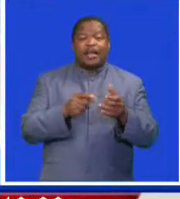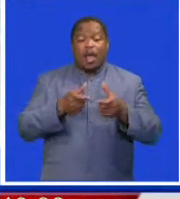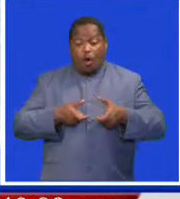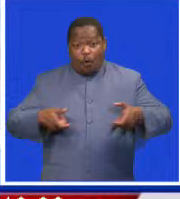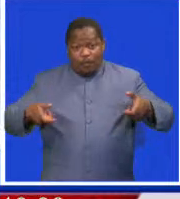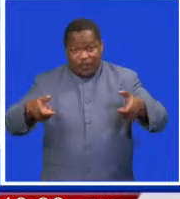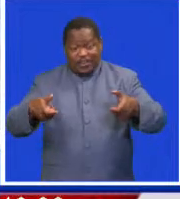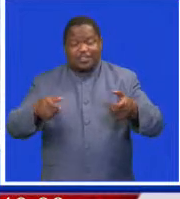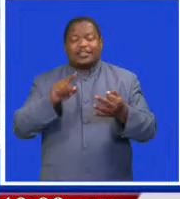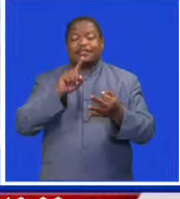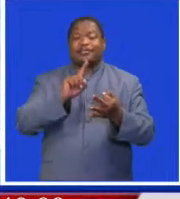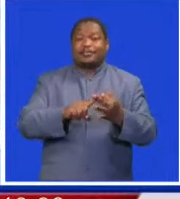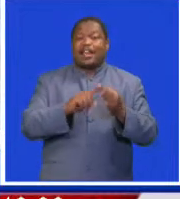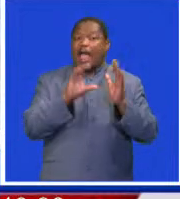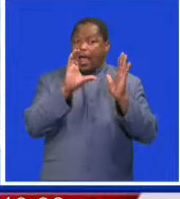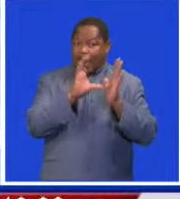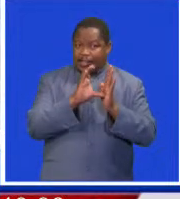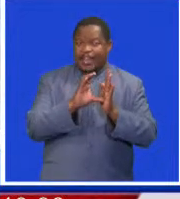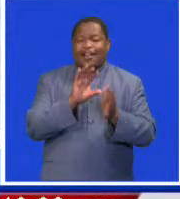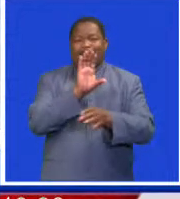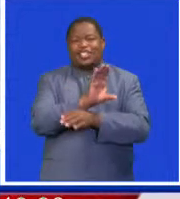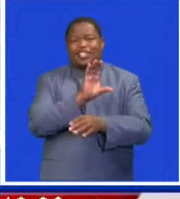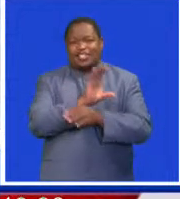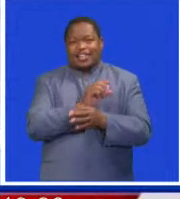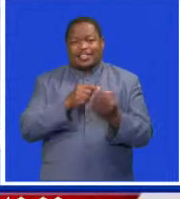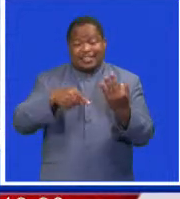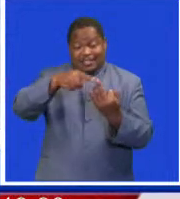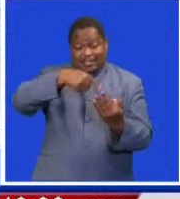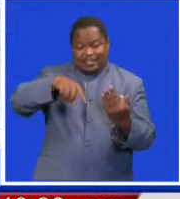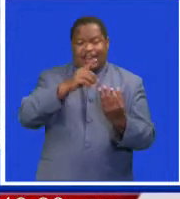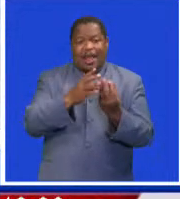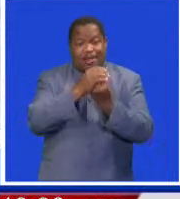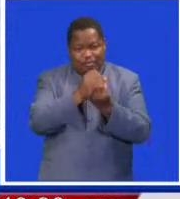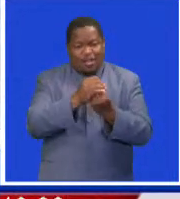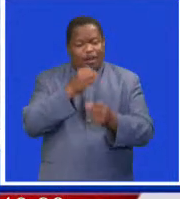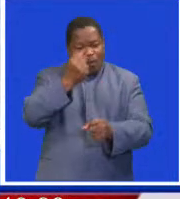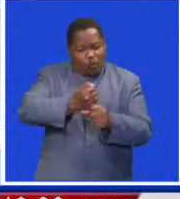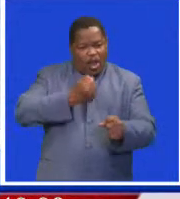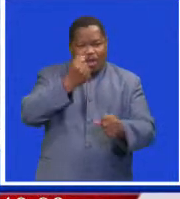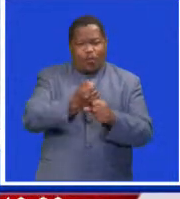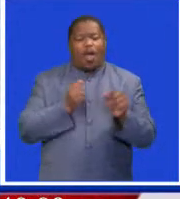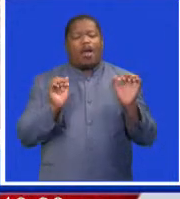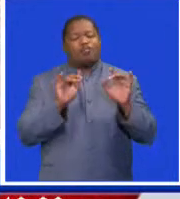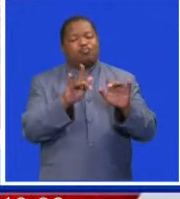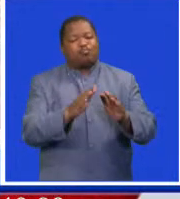of Churches. Etinzabeni teSwatini TV ngithemko Simavimbela ngisembabane.